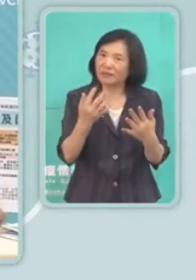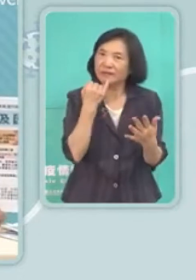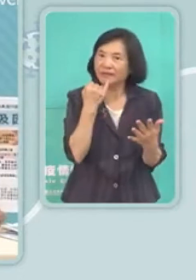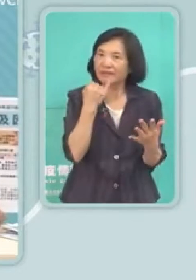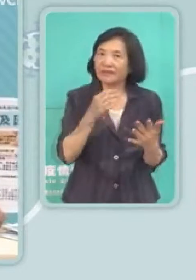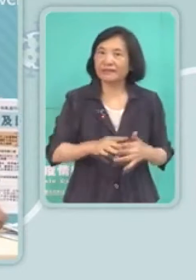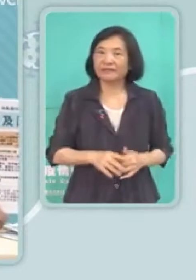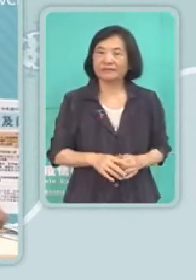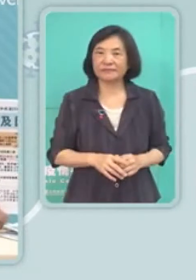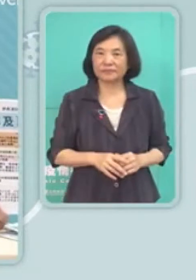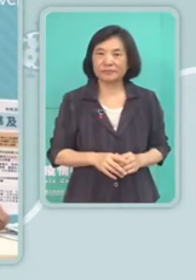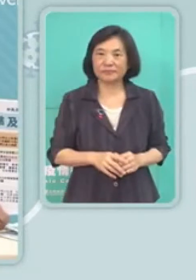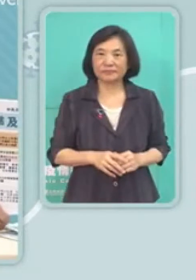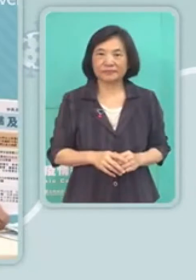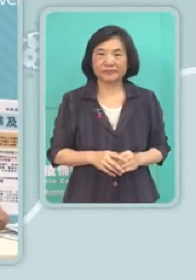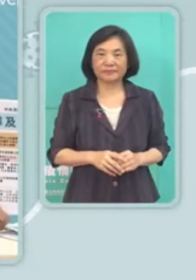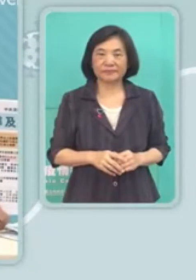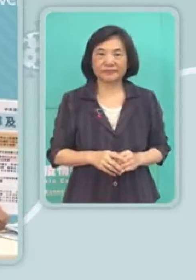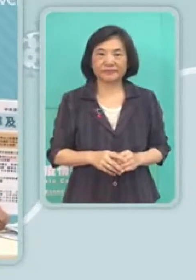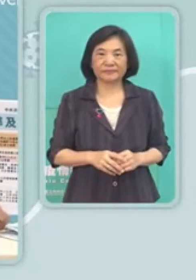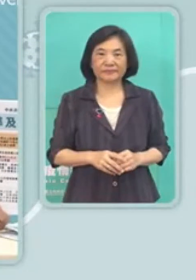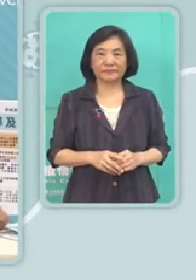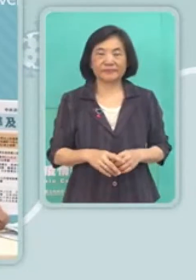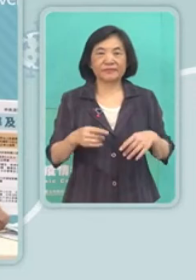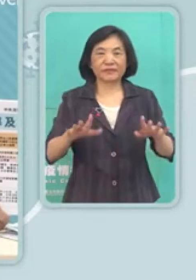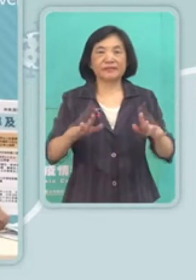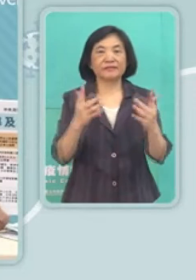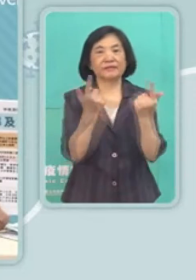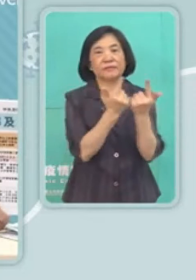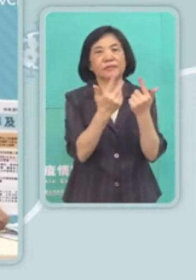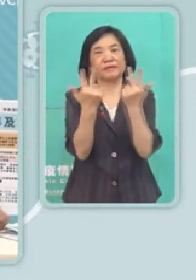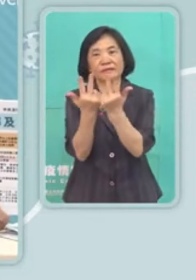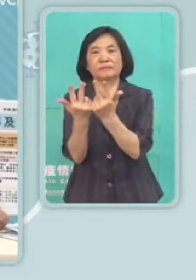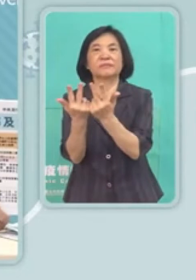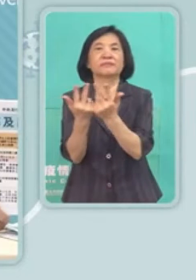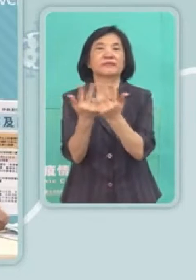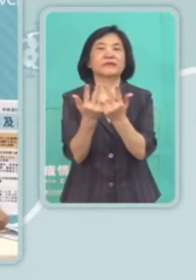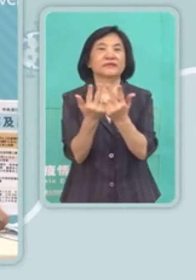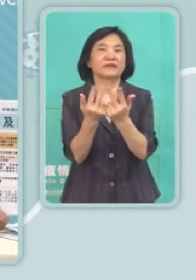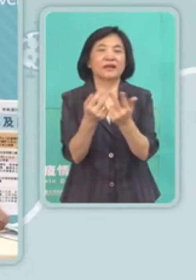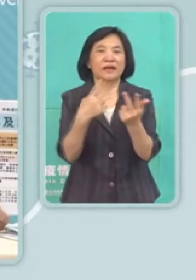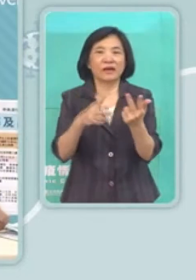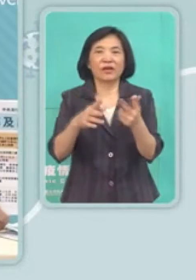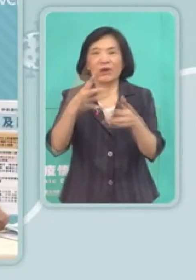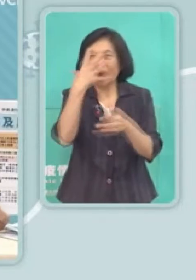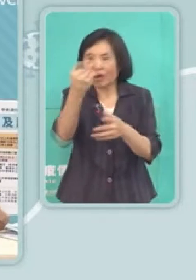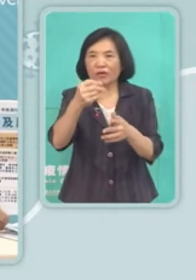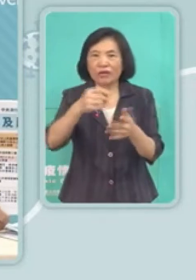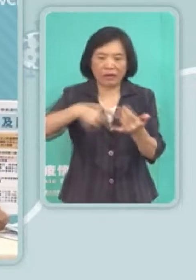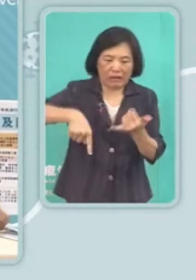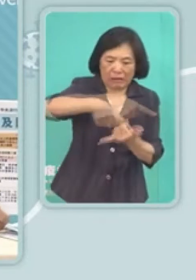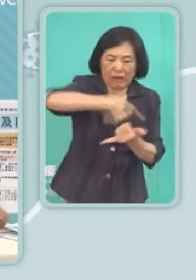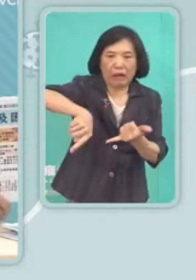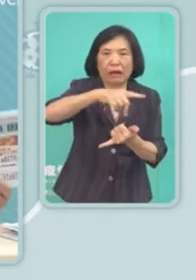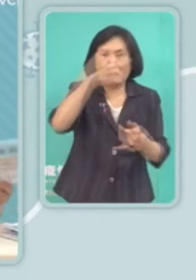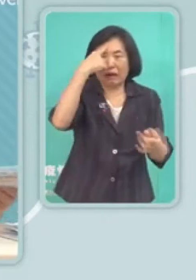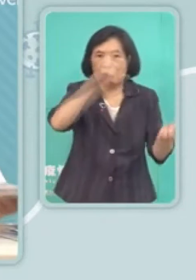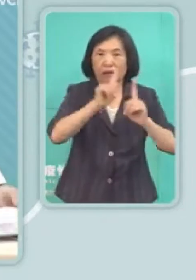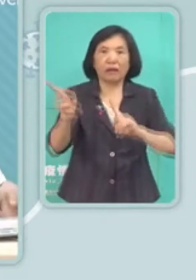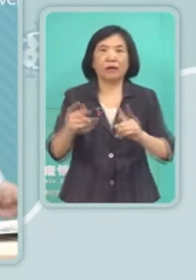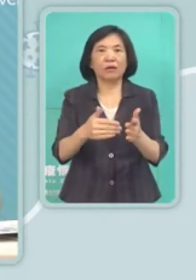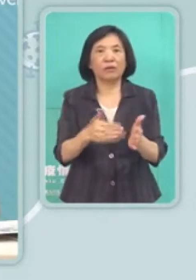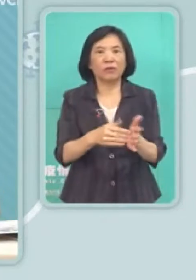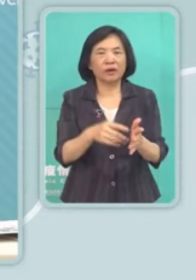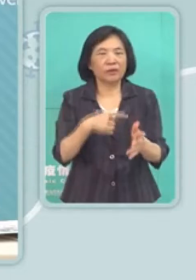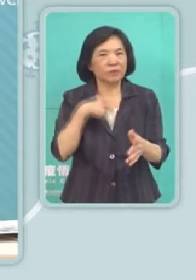了。不过这样了哦，毕竟哦，首都生活圈哦，甚至高铁一日生活圈，你知道哦，所以倒